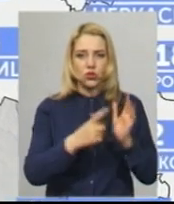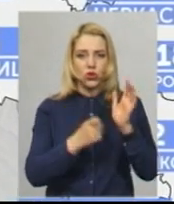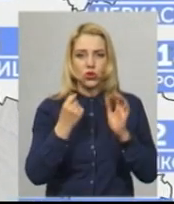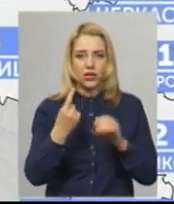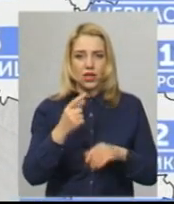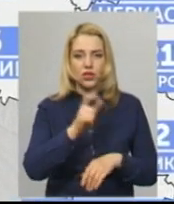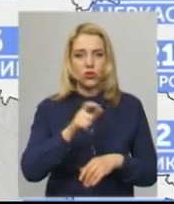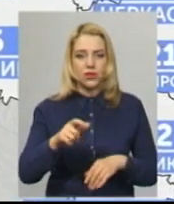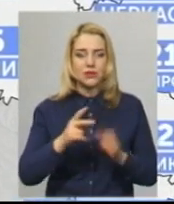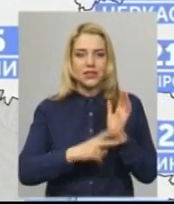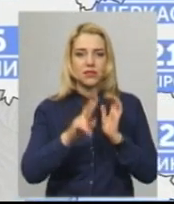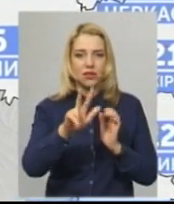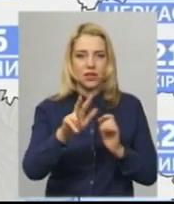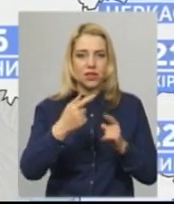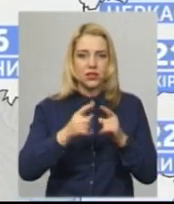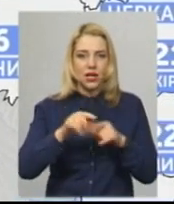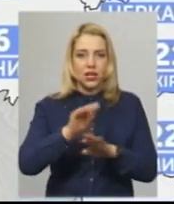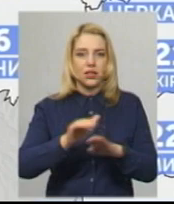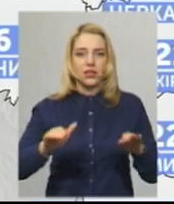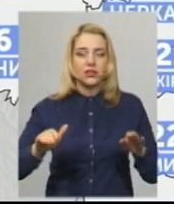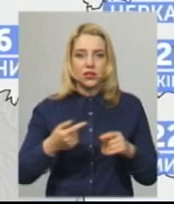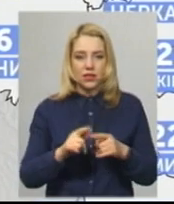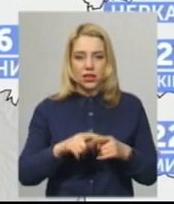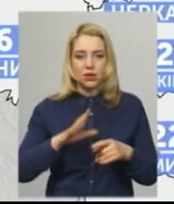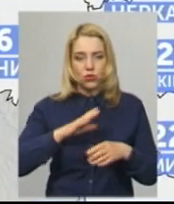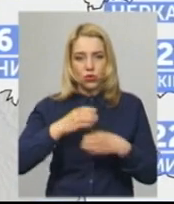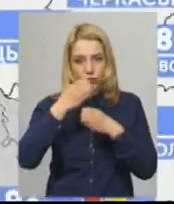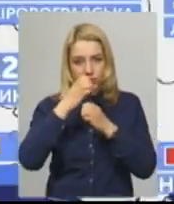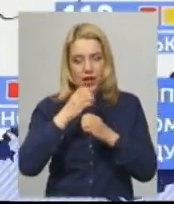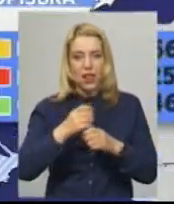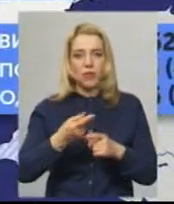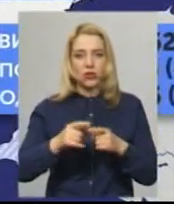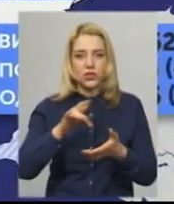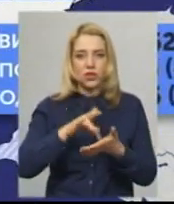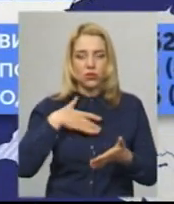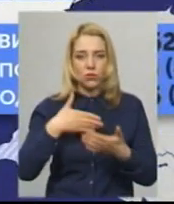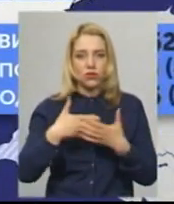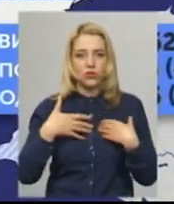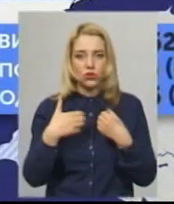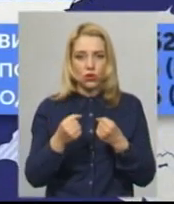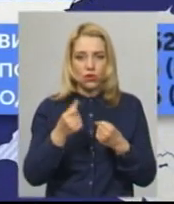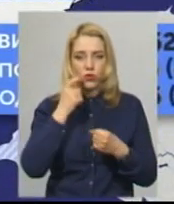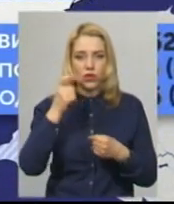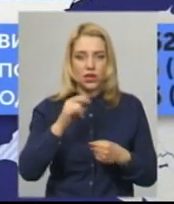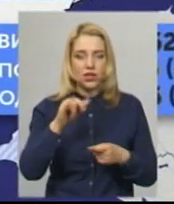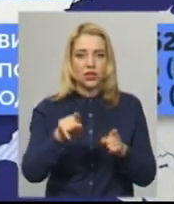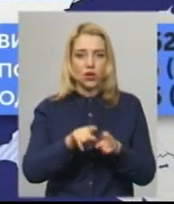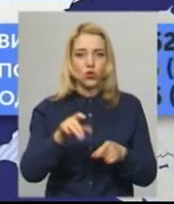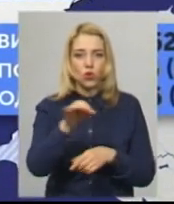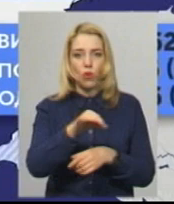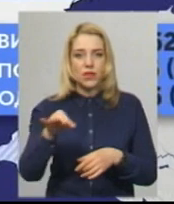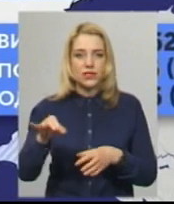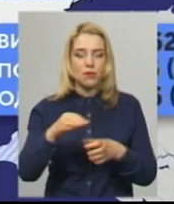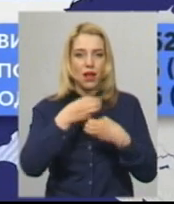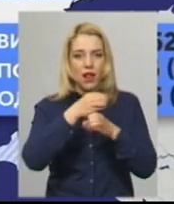73 дитини. Дослідження проводилися вірусологічної референс-лабораторії Центру громадського здоров'я України, а також обласними